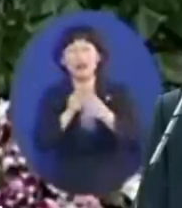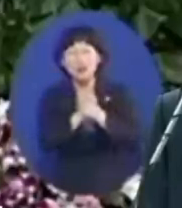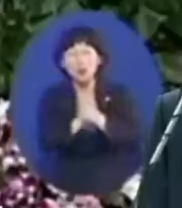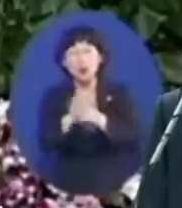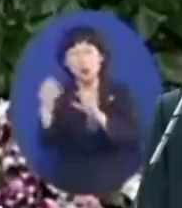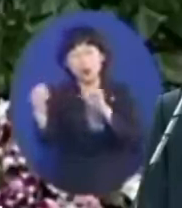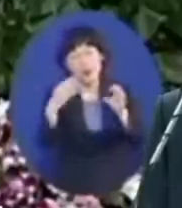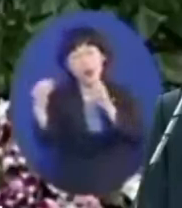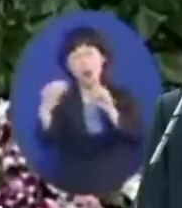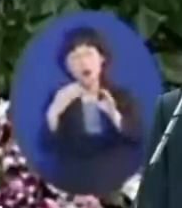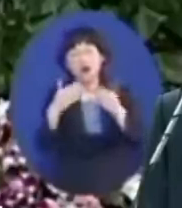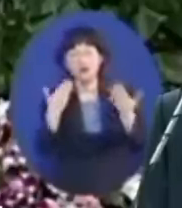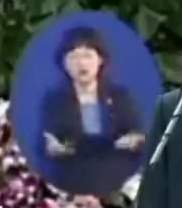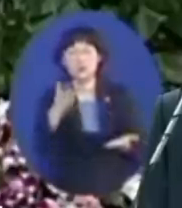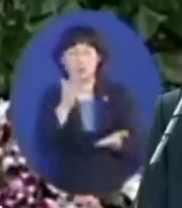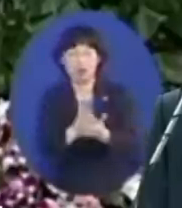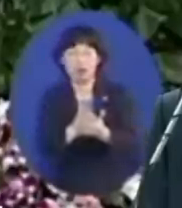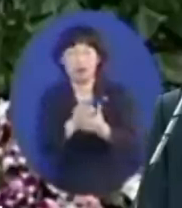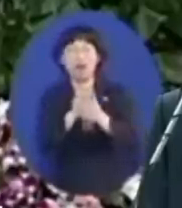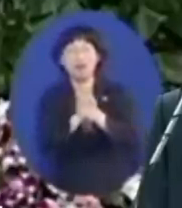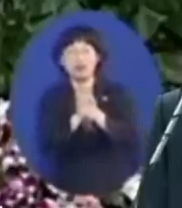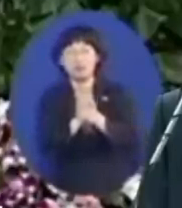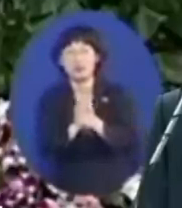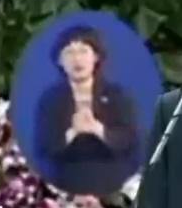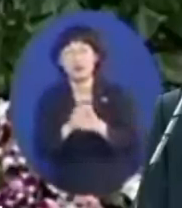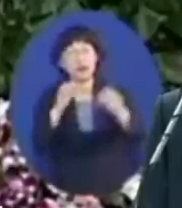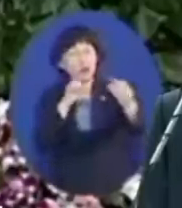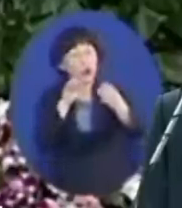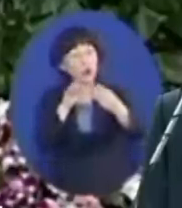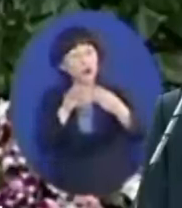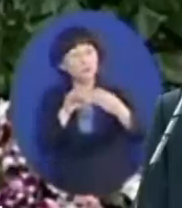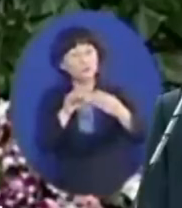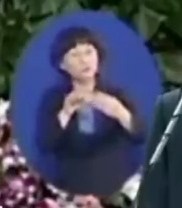대화를 쉬지 않고 해야 되는 것입니다. 우리가 대화가 멀어지면